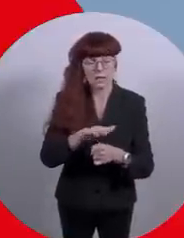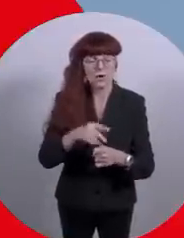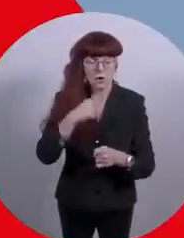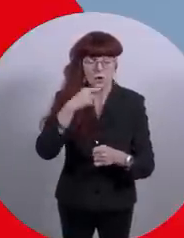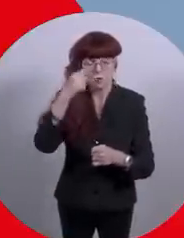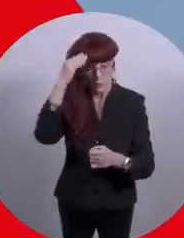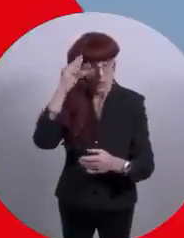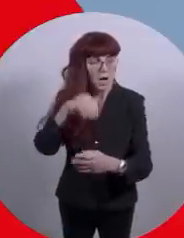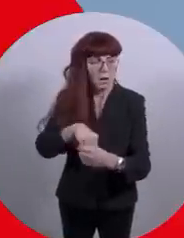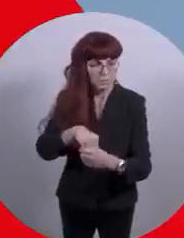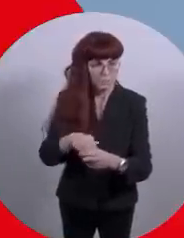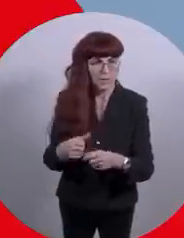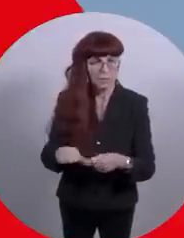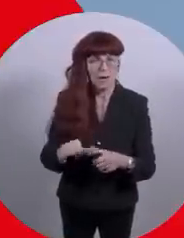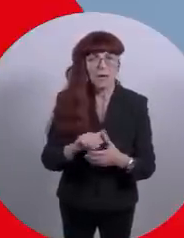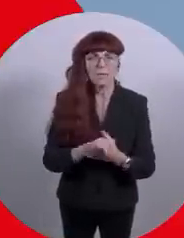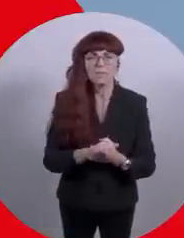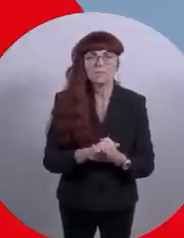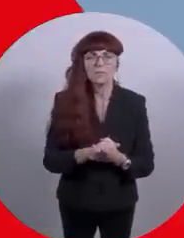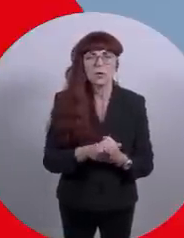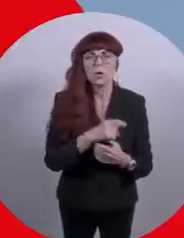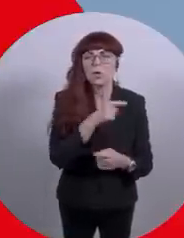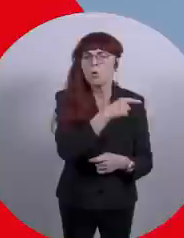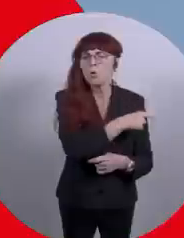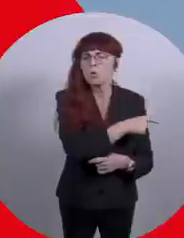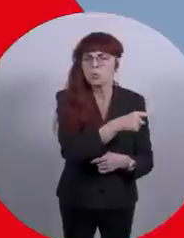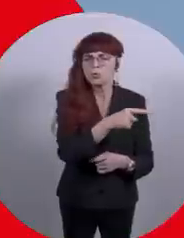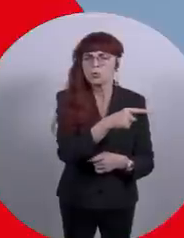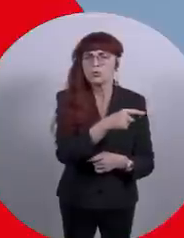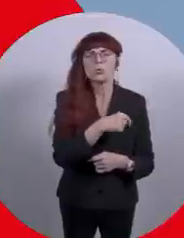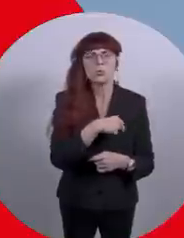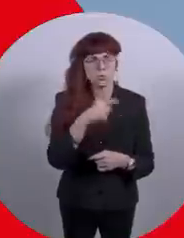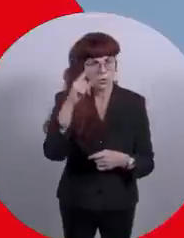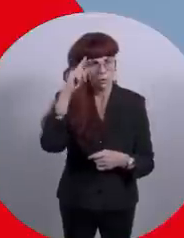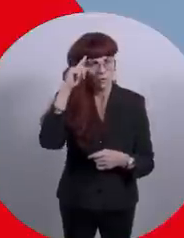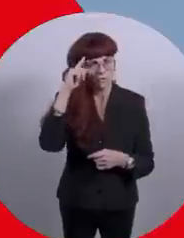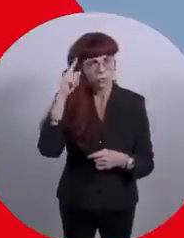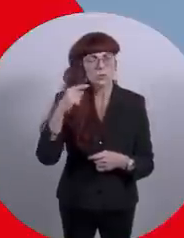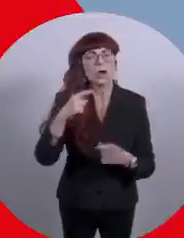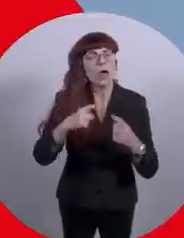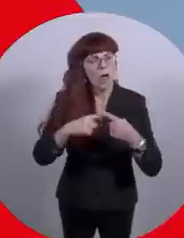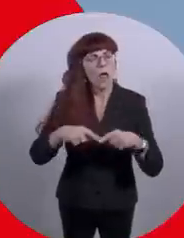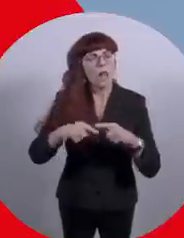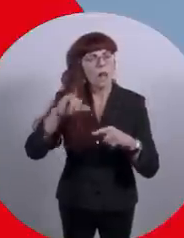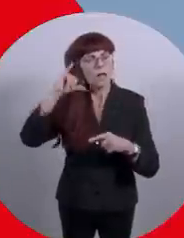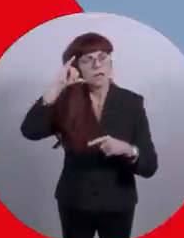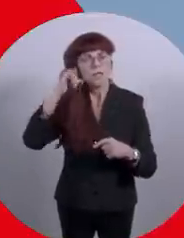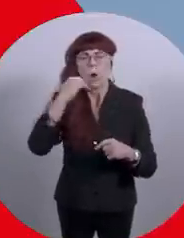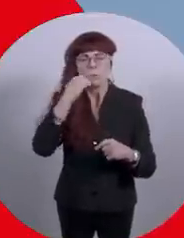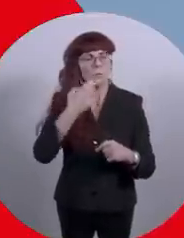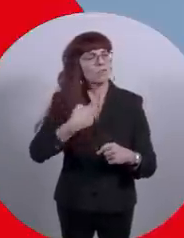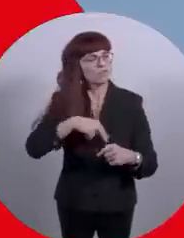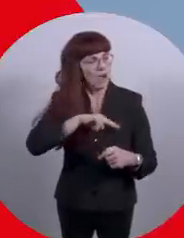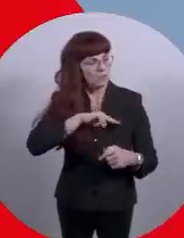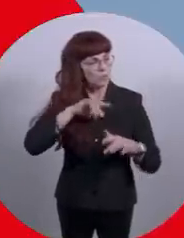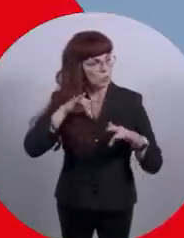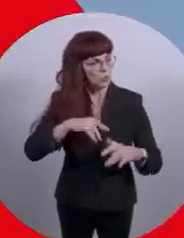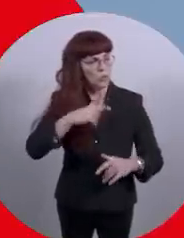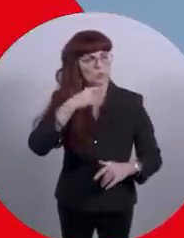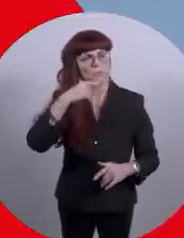angesiedelt sind und dem gewusst da ist der Landeshauptmann der zuständig für die Spitäler